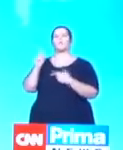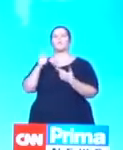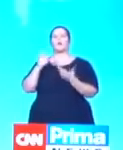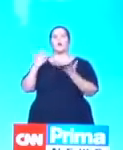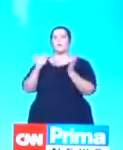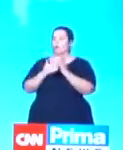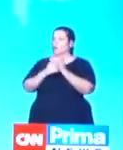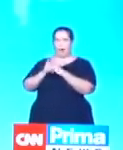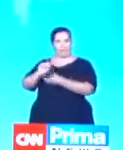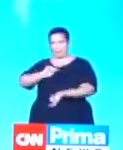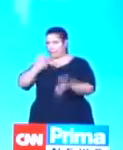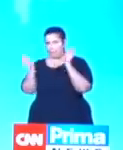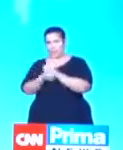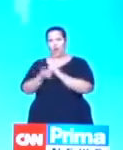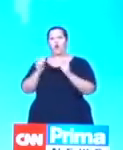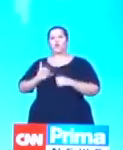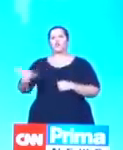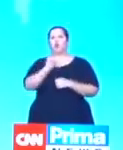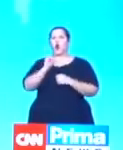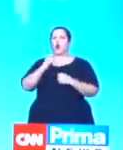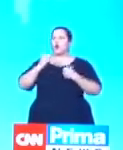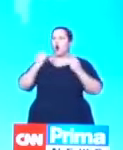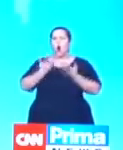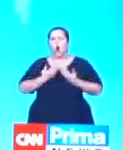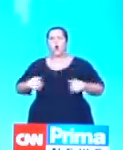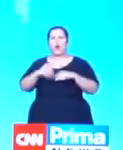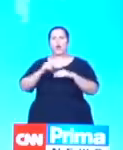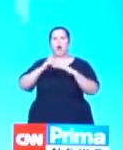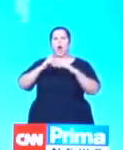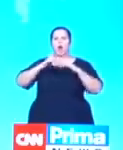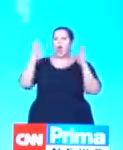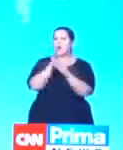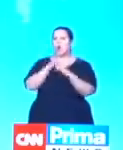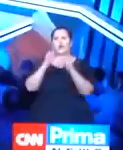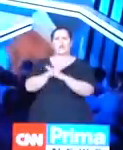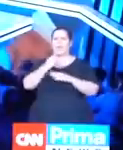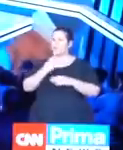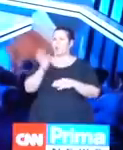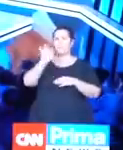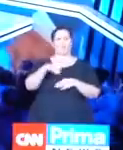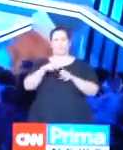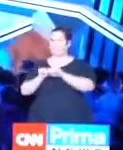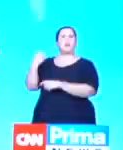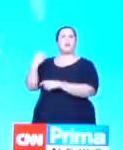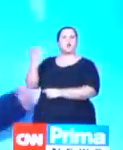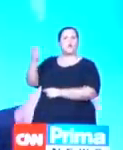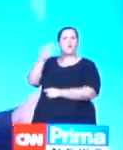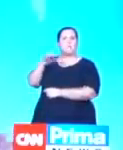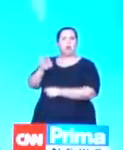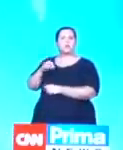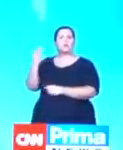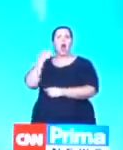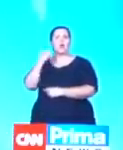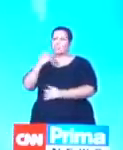Putin zautočil na Rusko, je samozřejmě na první pohled blbost. Pokud tím teda Babiš nemyslel, že Putin obrazně řečeno